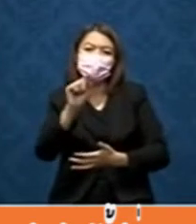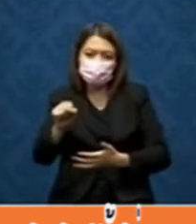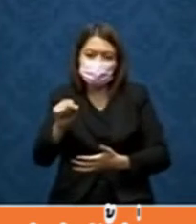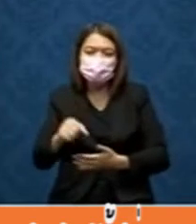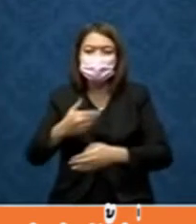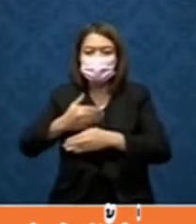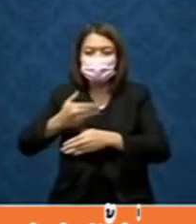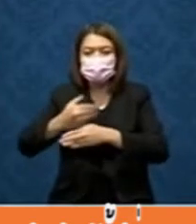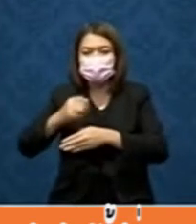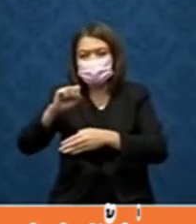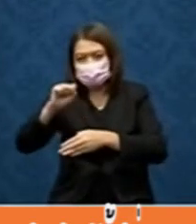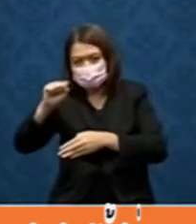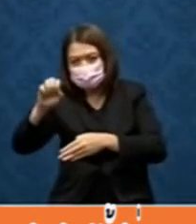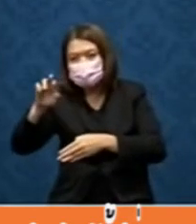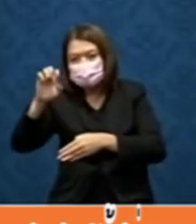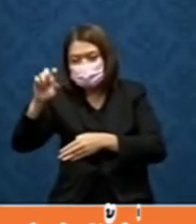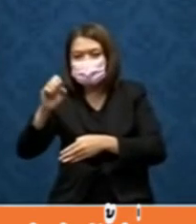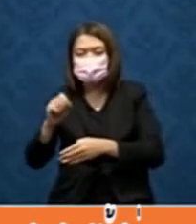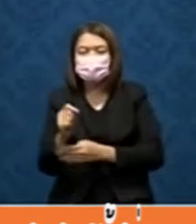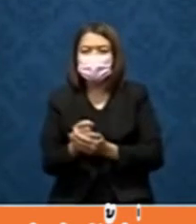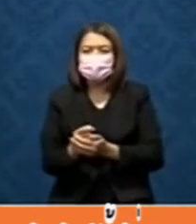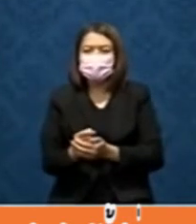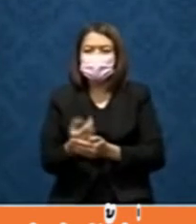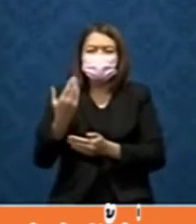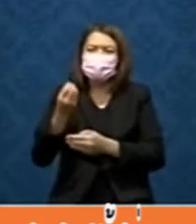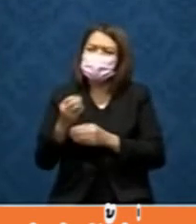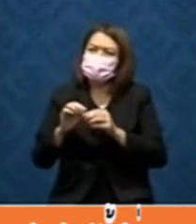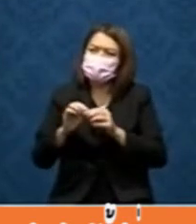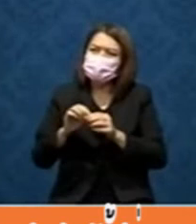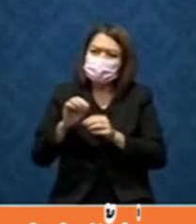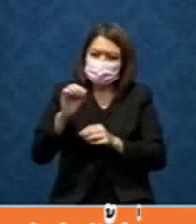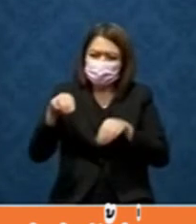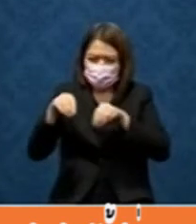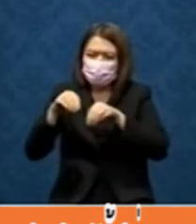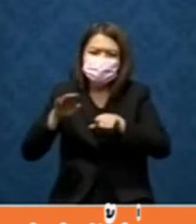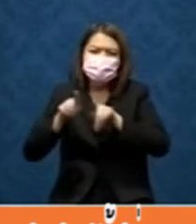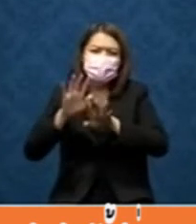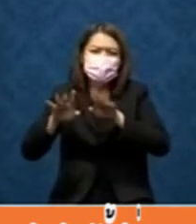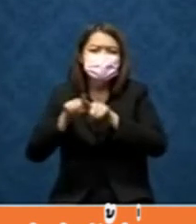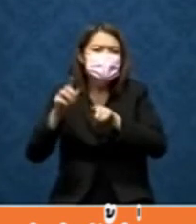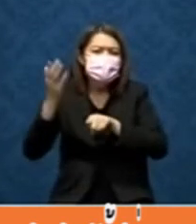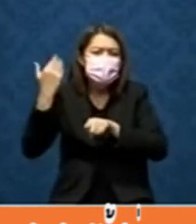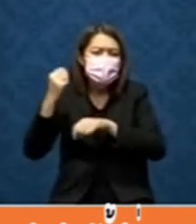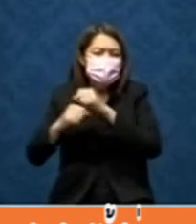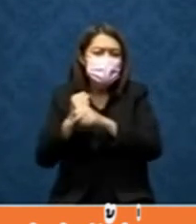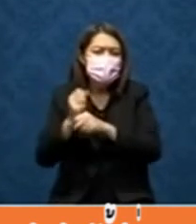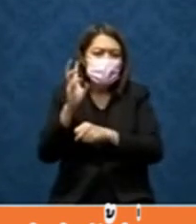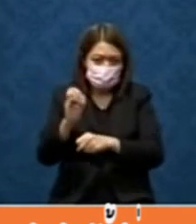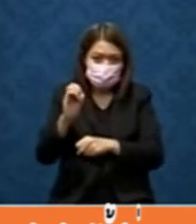์เคลื่อนศิริกิจอยู่ที่ 72 ปเซ็ต์เคลื่อนภมพวนมากกบปidiที่แล้ว socketลอนศิริกิจใก่เคีงกบปี 26